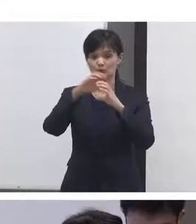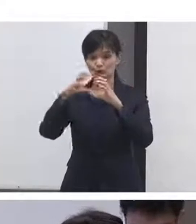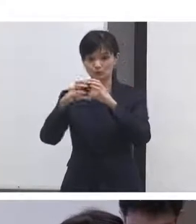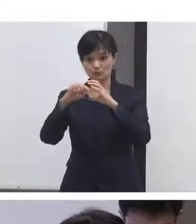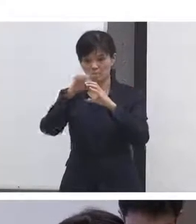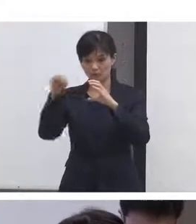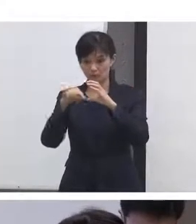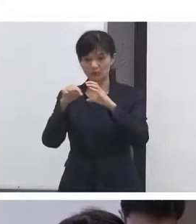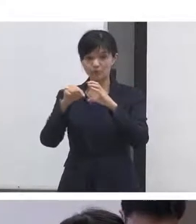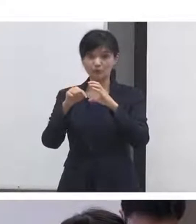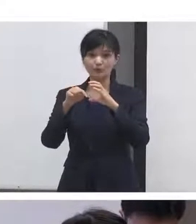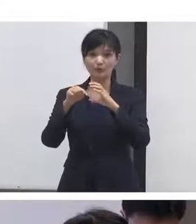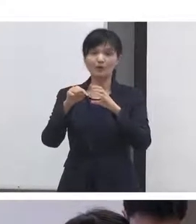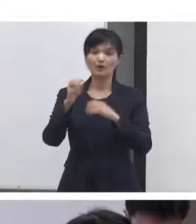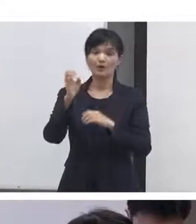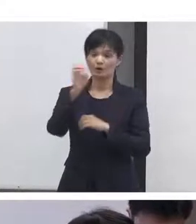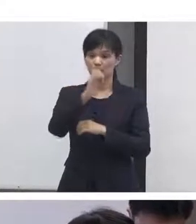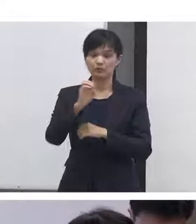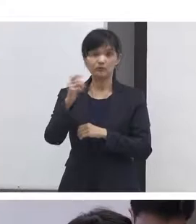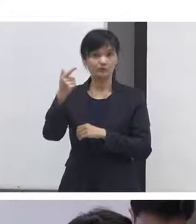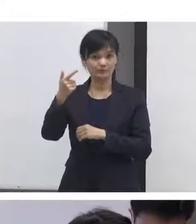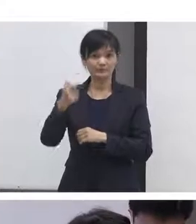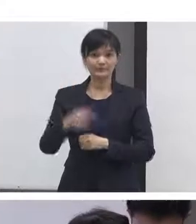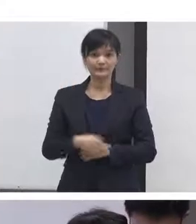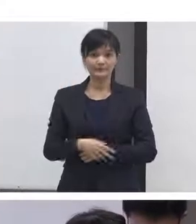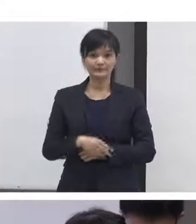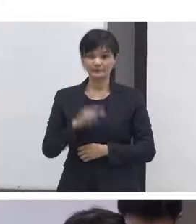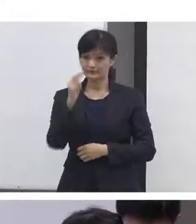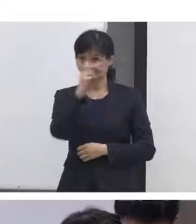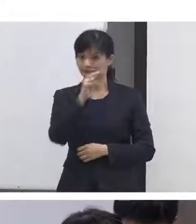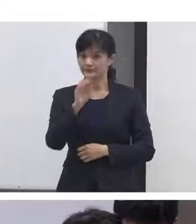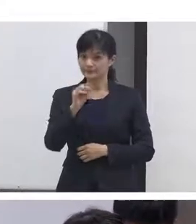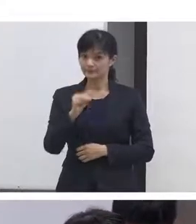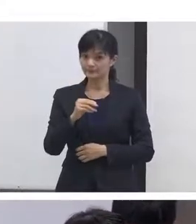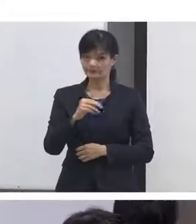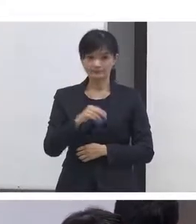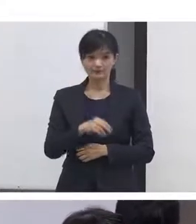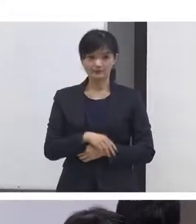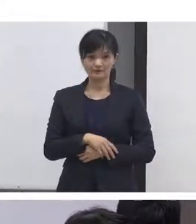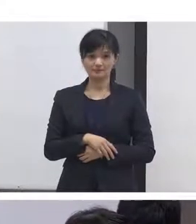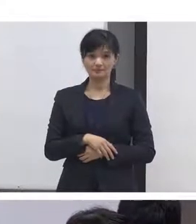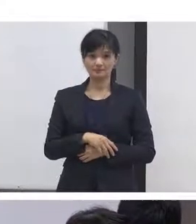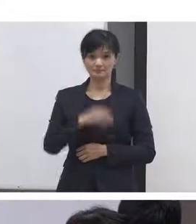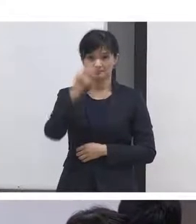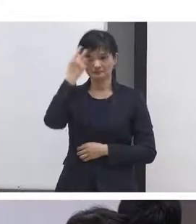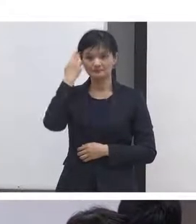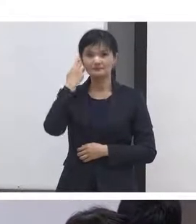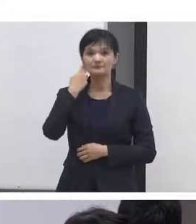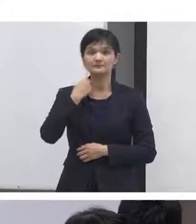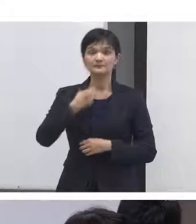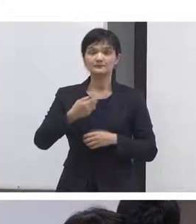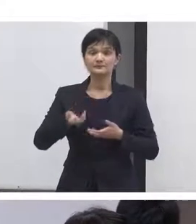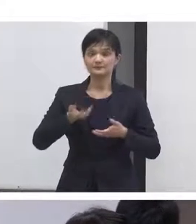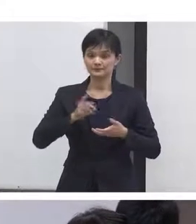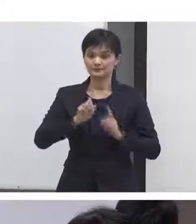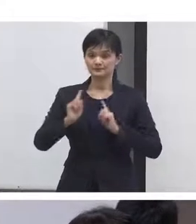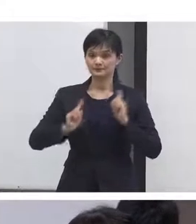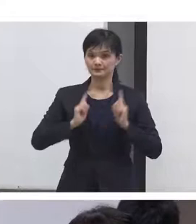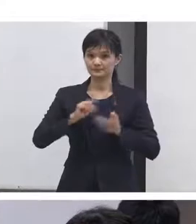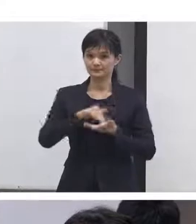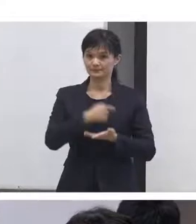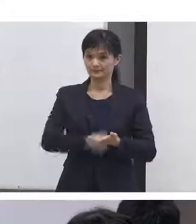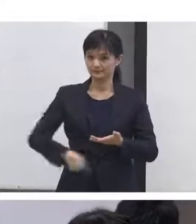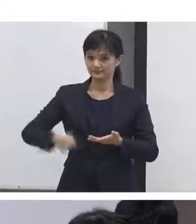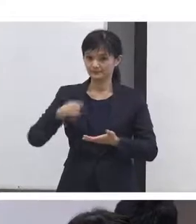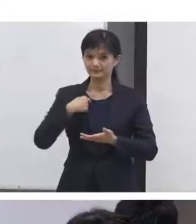其实它就是其实刚刚讲的这从开放从自由软体到往